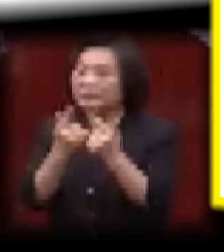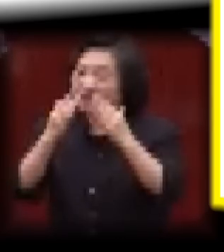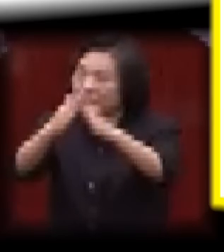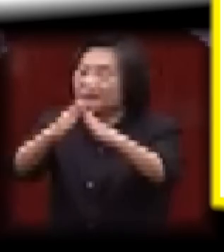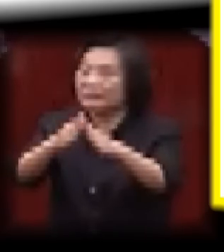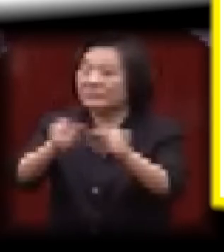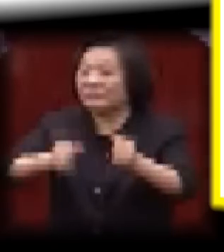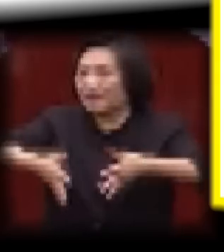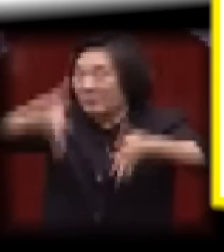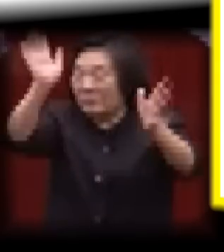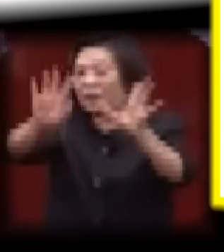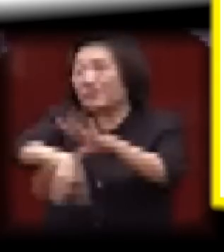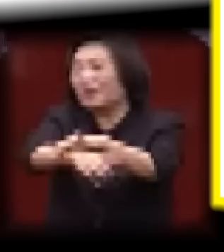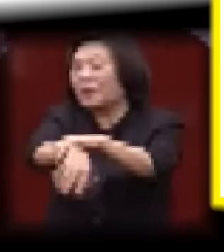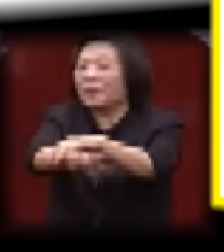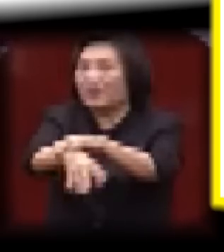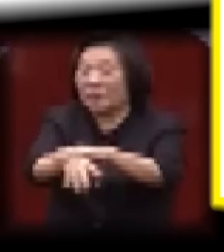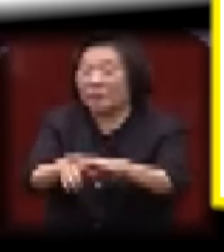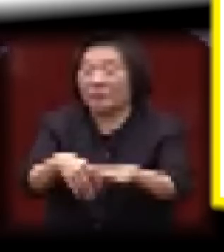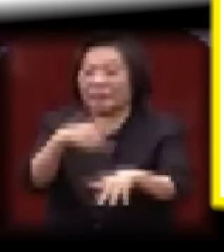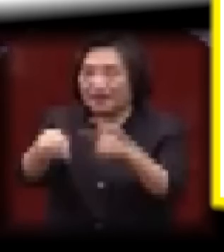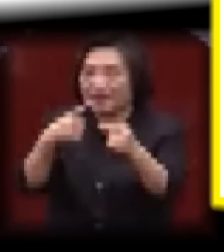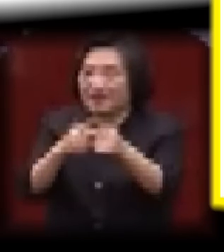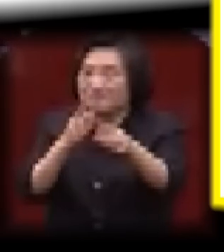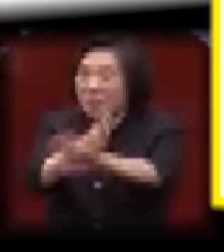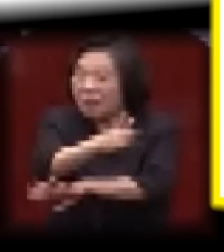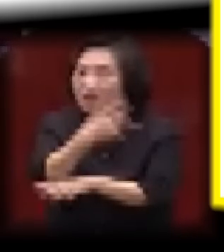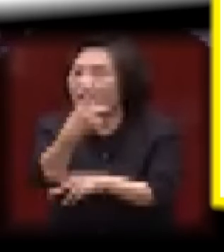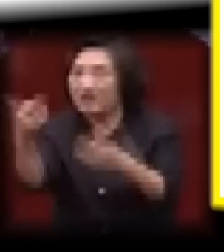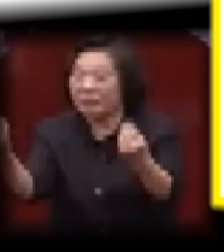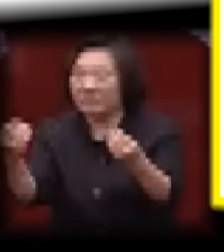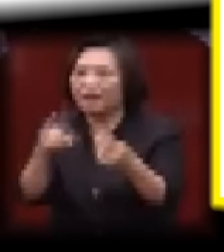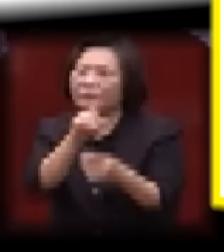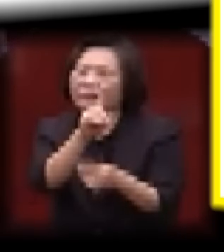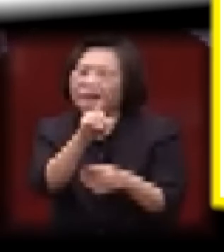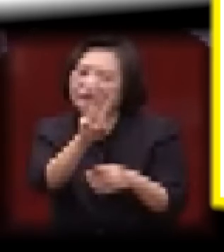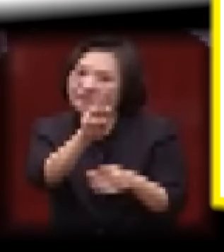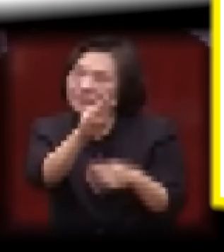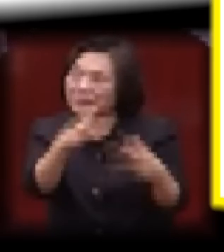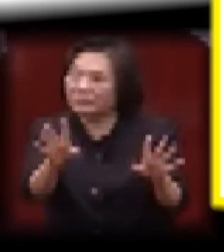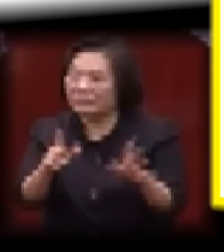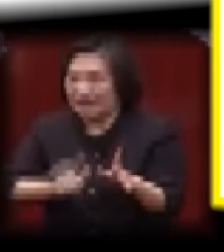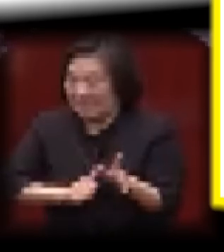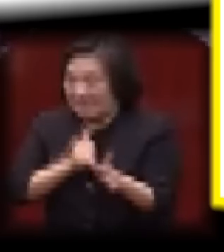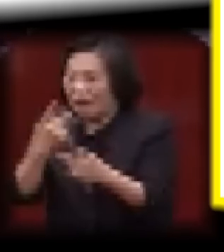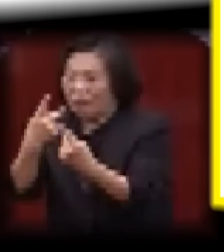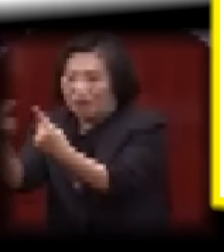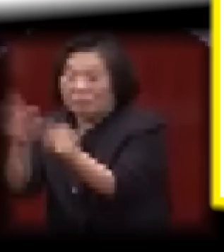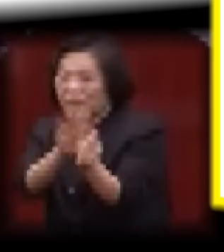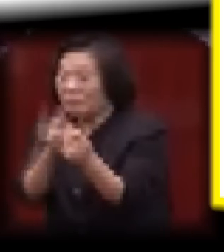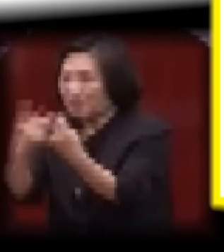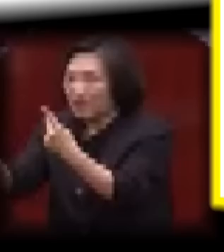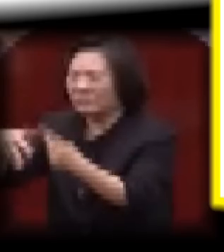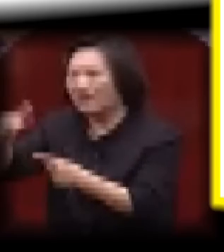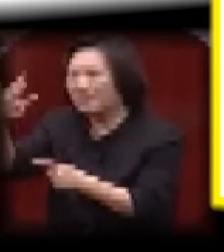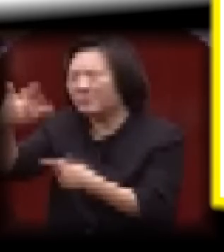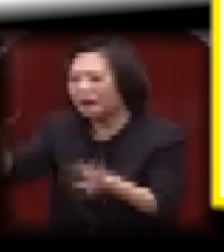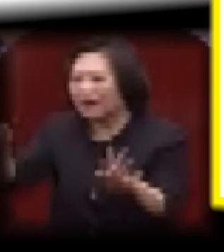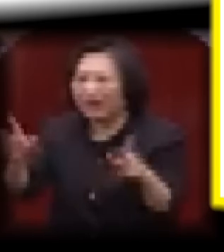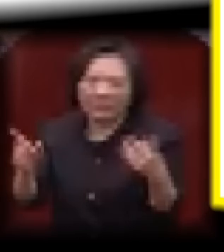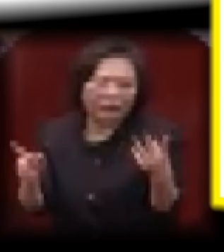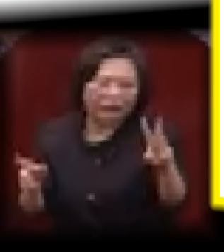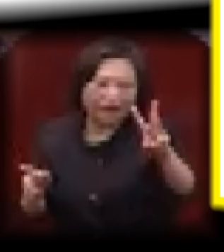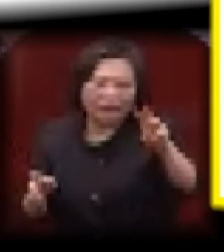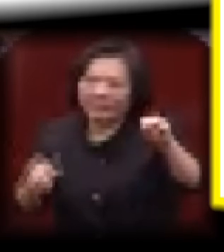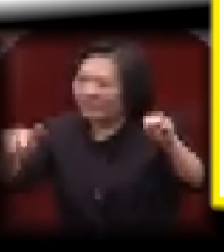没有住人的房子有36000户，可是进入租屋市场的只有868件。我说透过公家去租了，但是我们